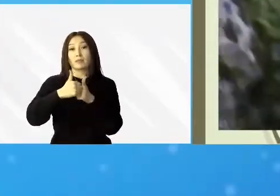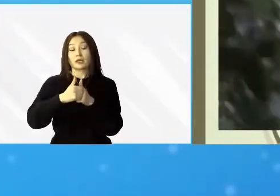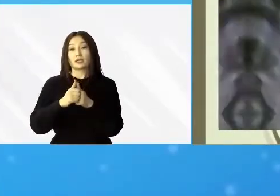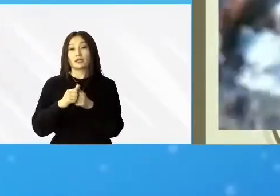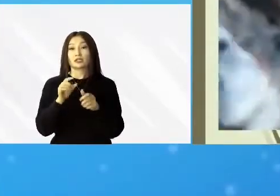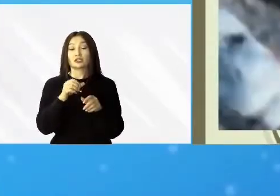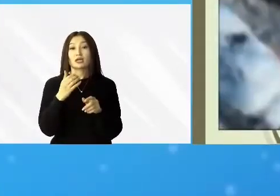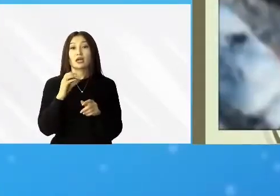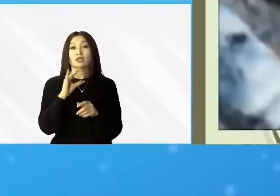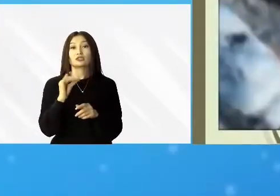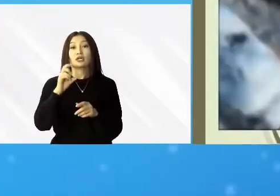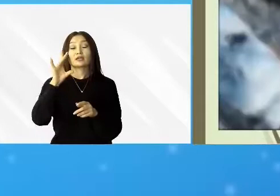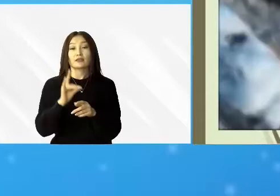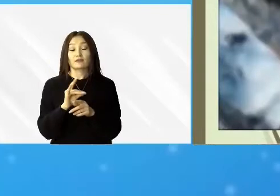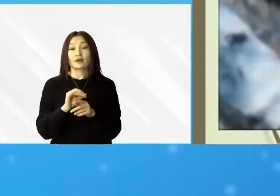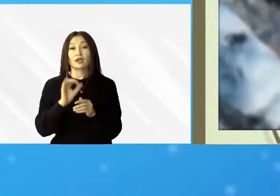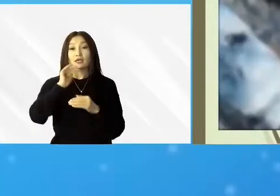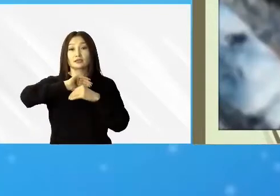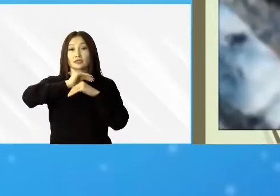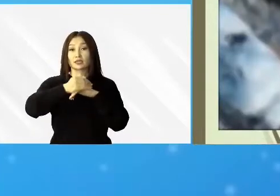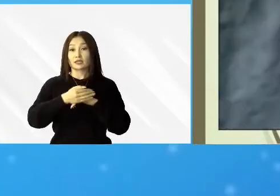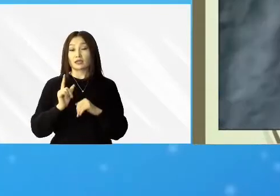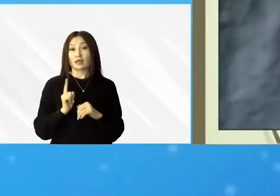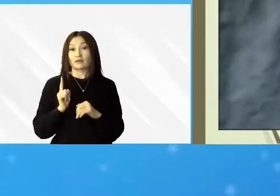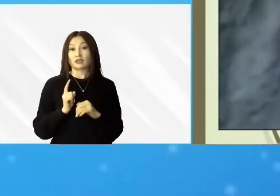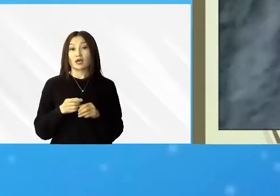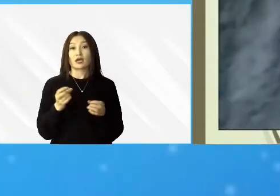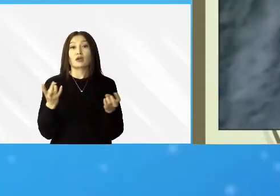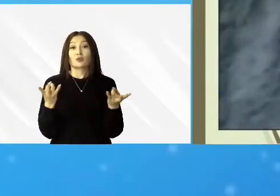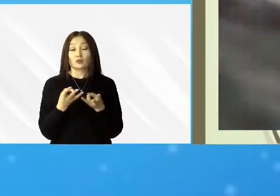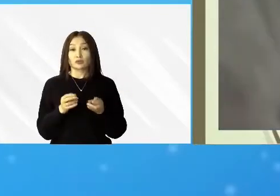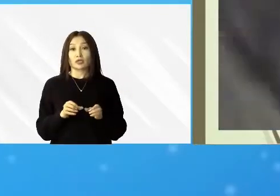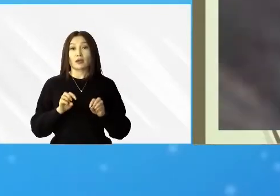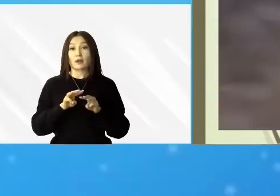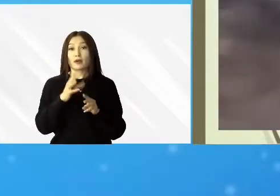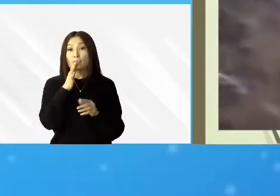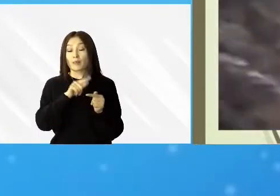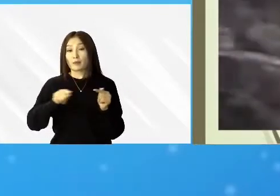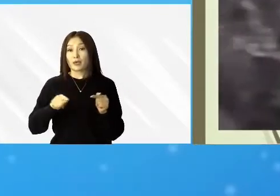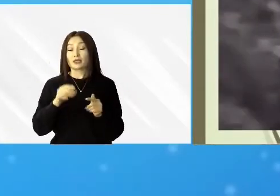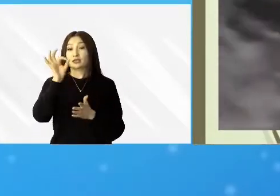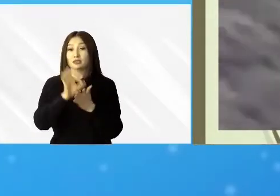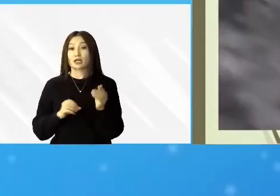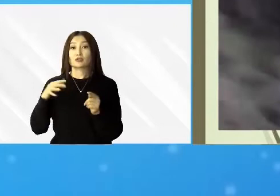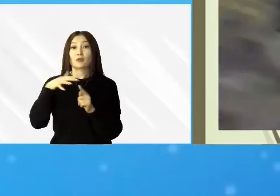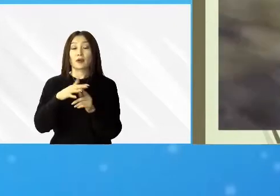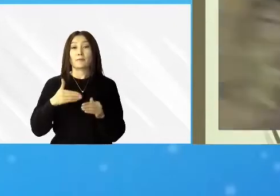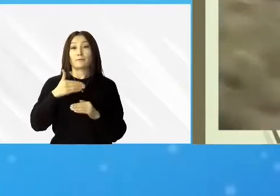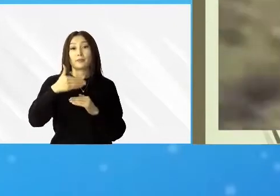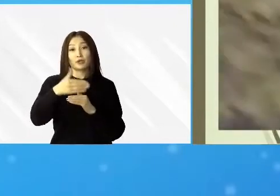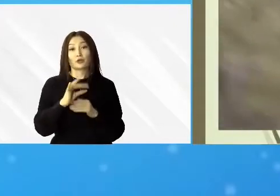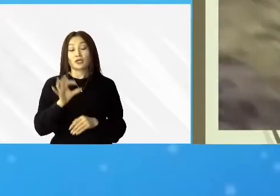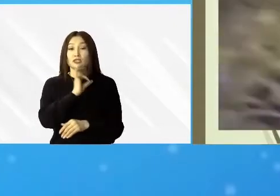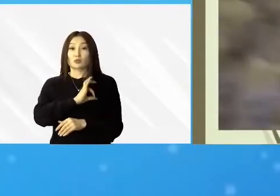подбирается к потенциальной жертве, затаиваясь и выжидая подходящего момента, после чего стремительно бросается вперед,